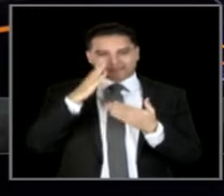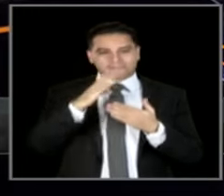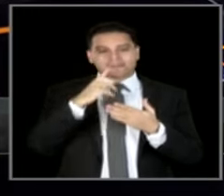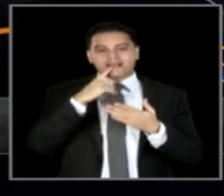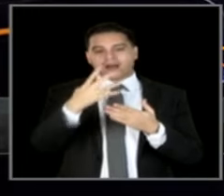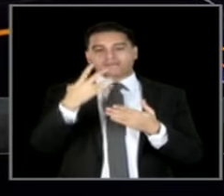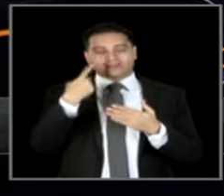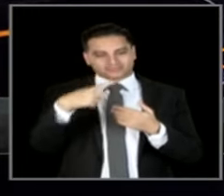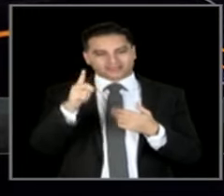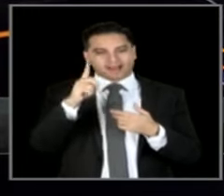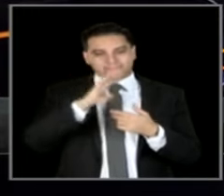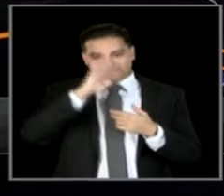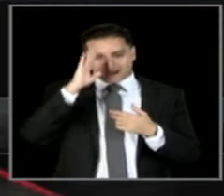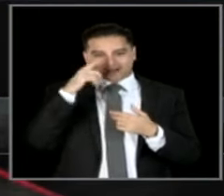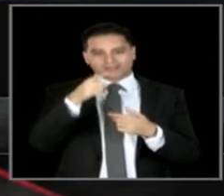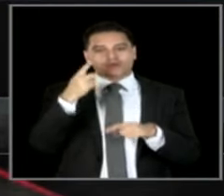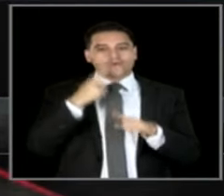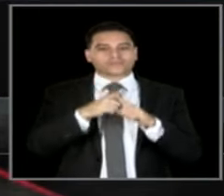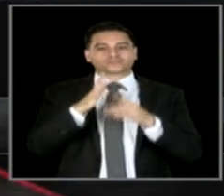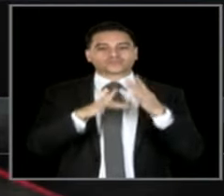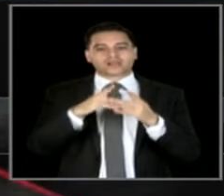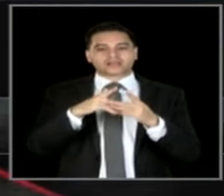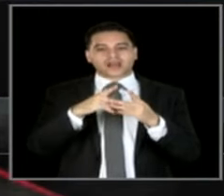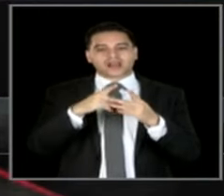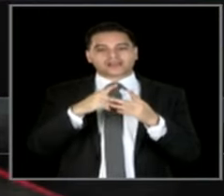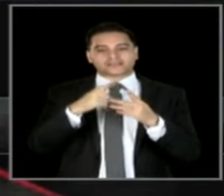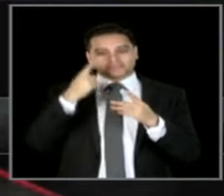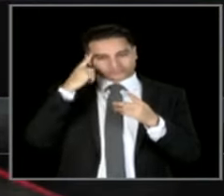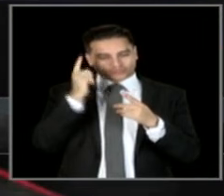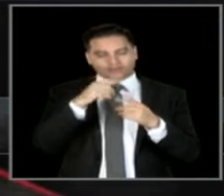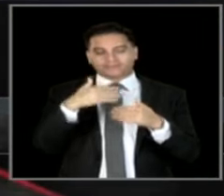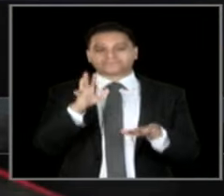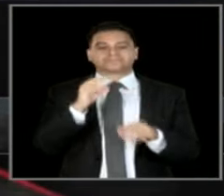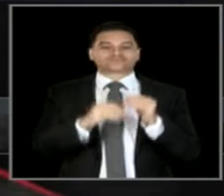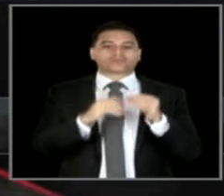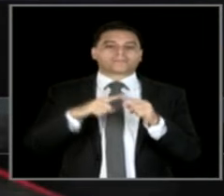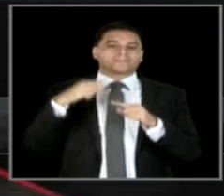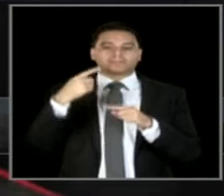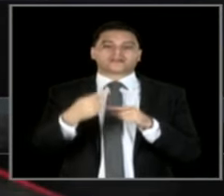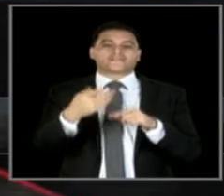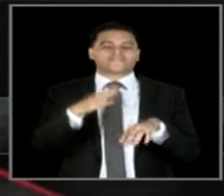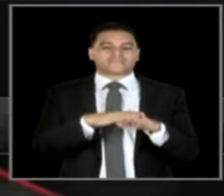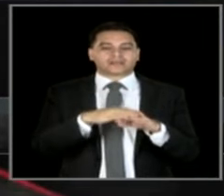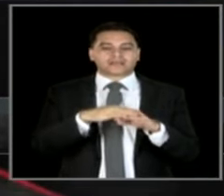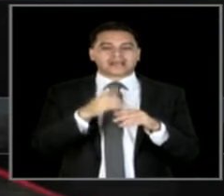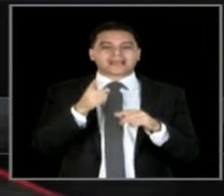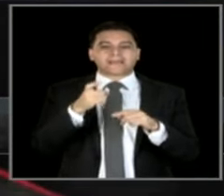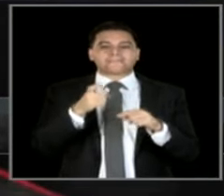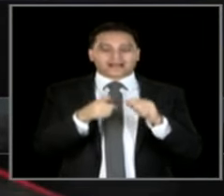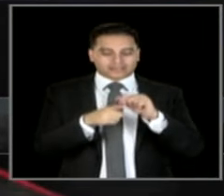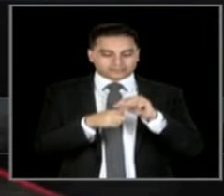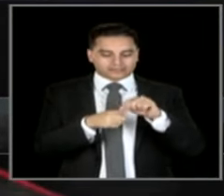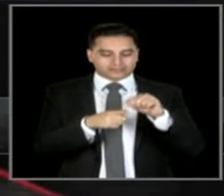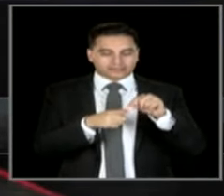رحي في مسلسل ب القبايل فص في اي جزء من جسم الجمبري يوجد